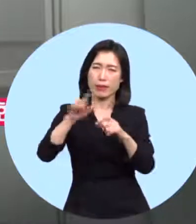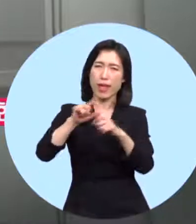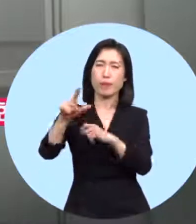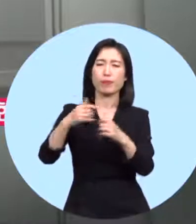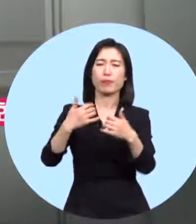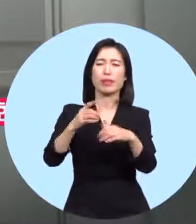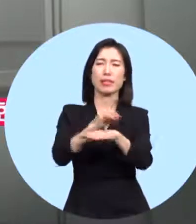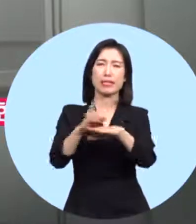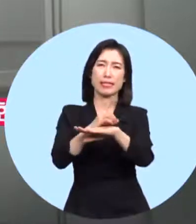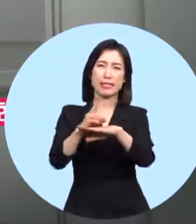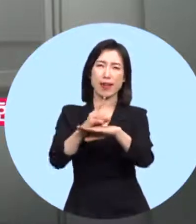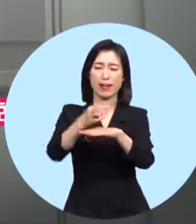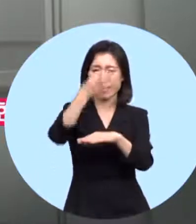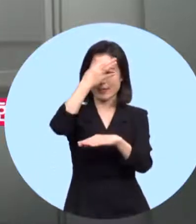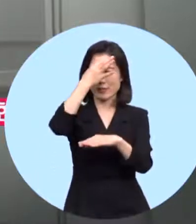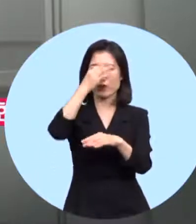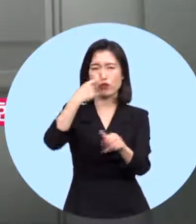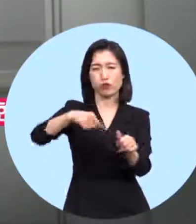필요하다고 생각했습니다.